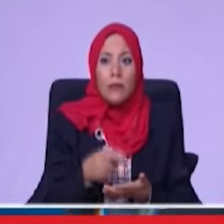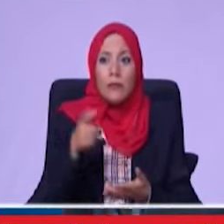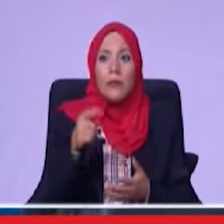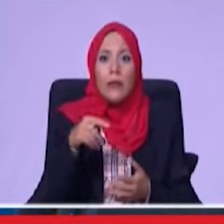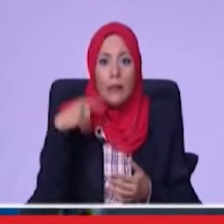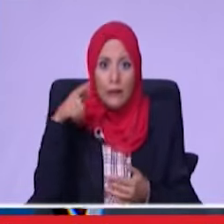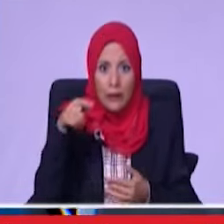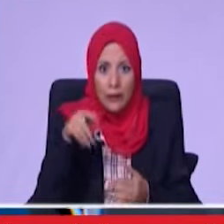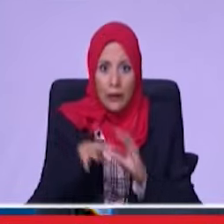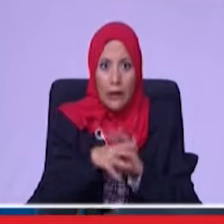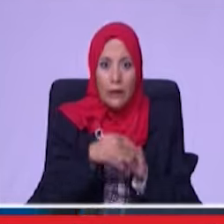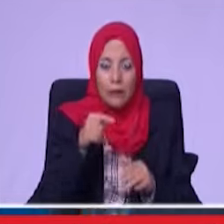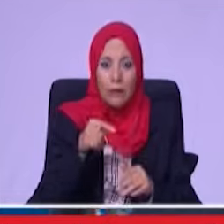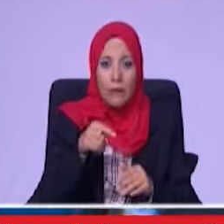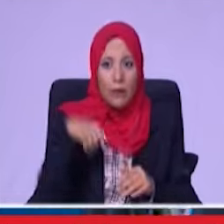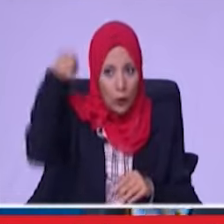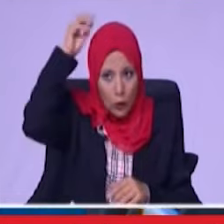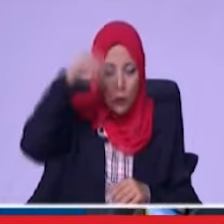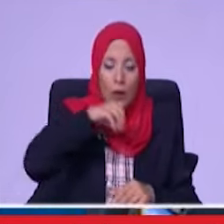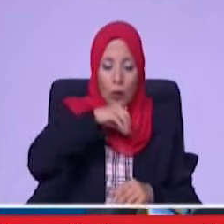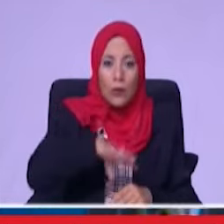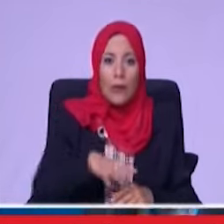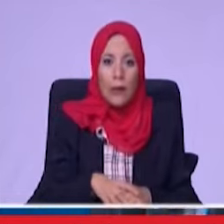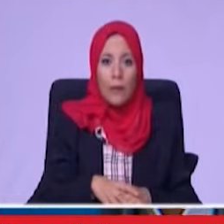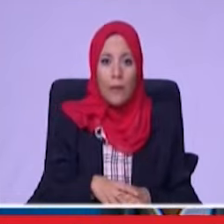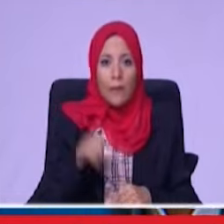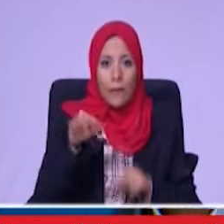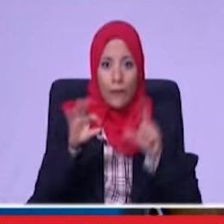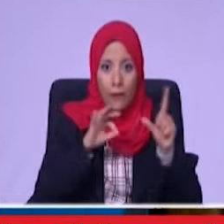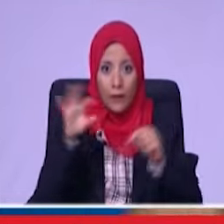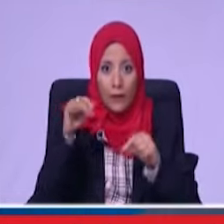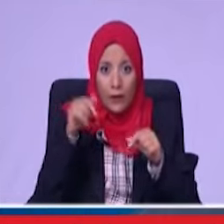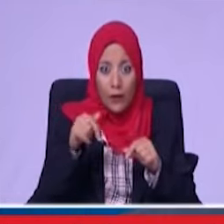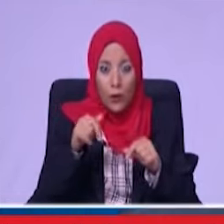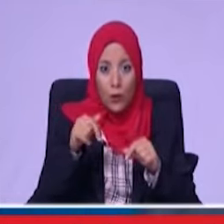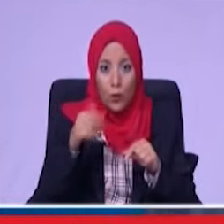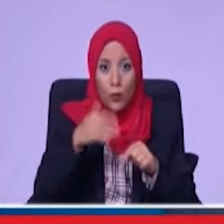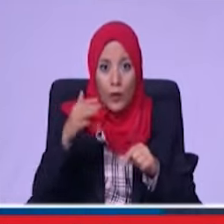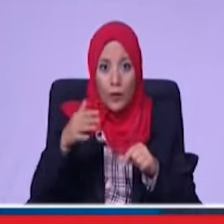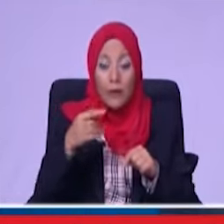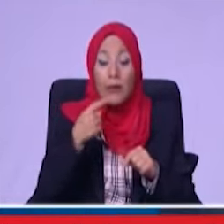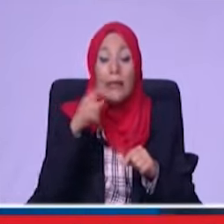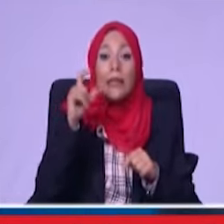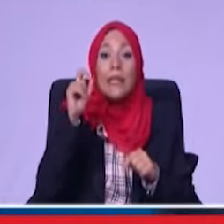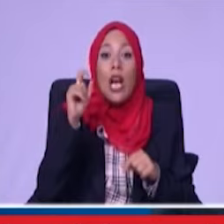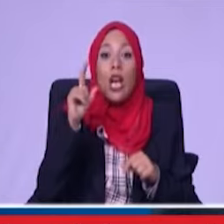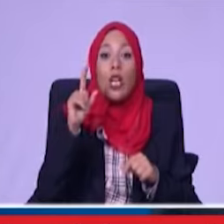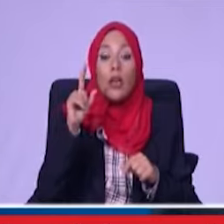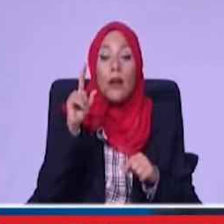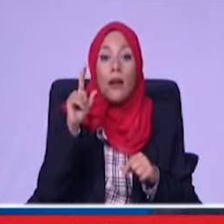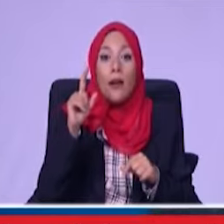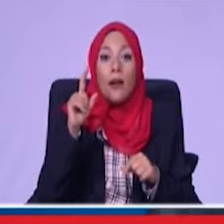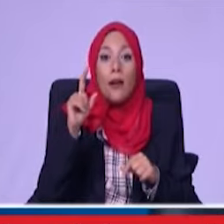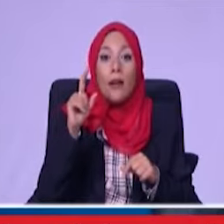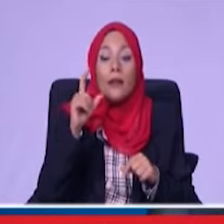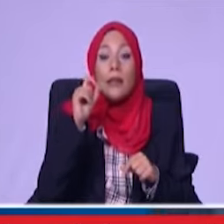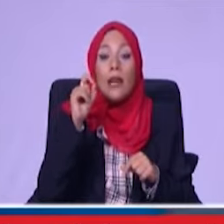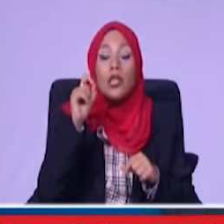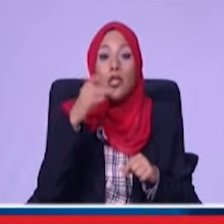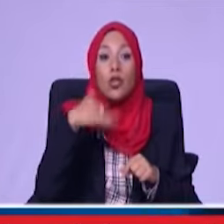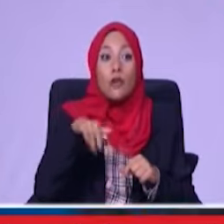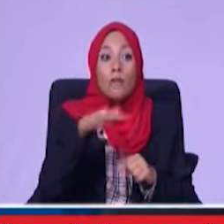الله عليه وسلم له يوم القيامة 9 شفاعات يا دكتور عمرو، 9